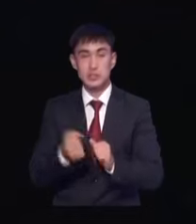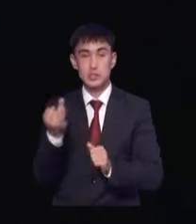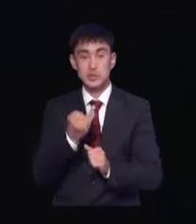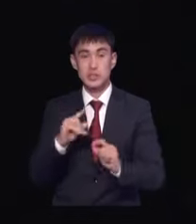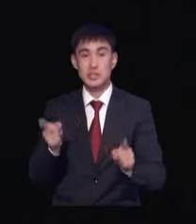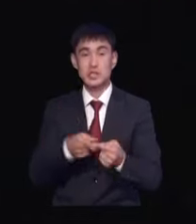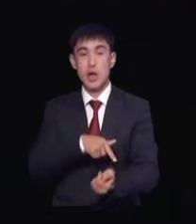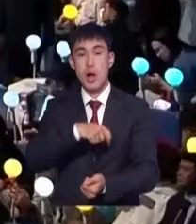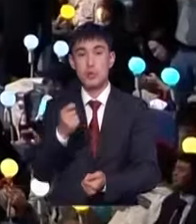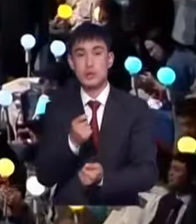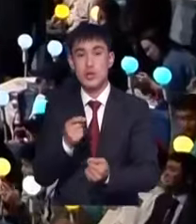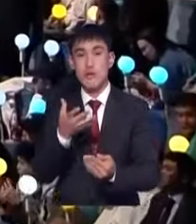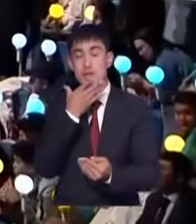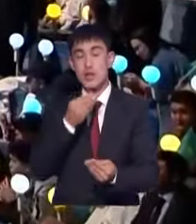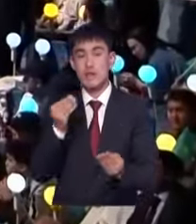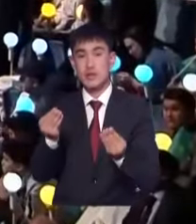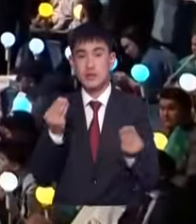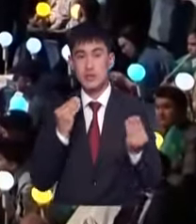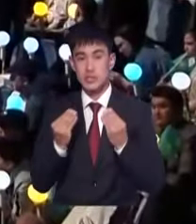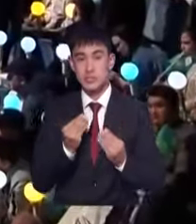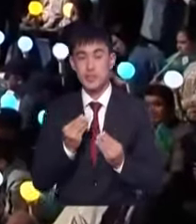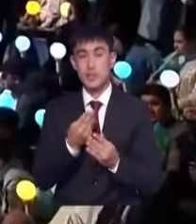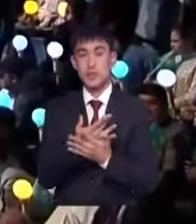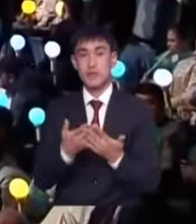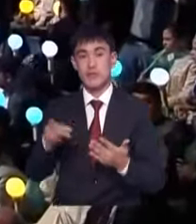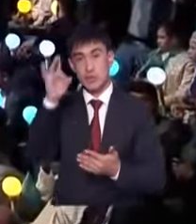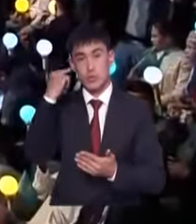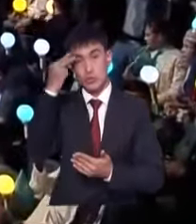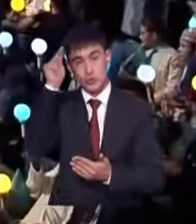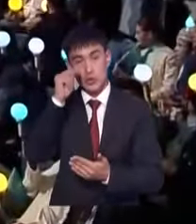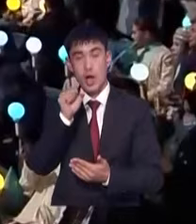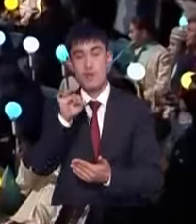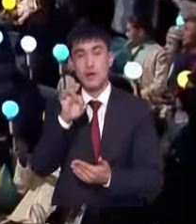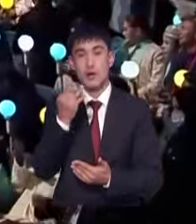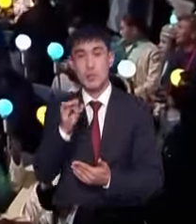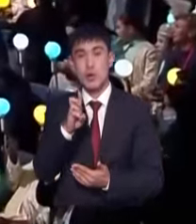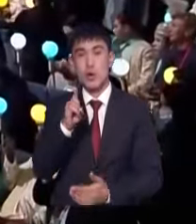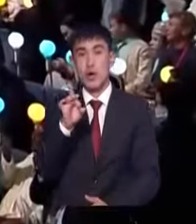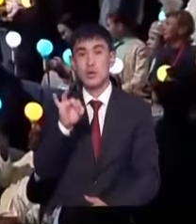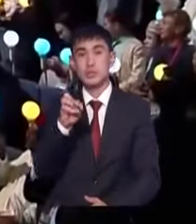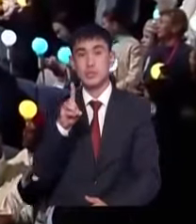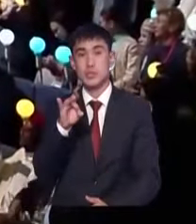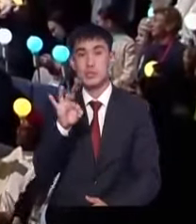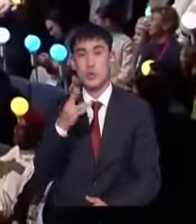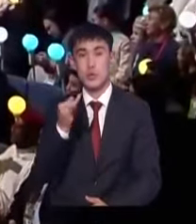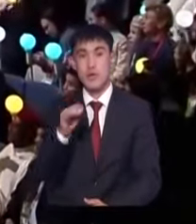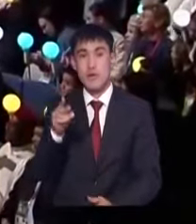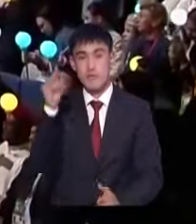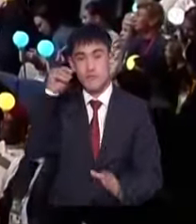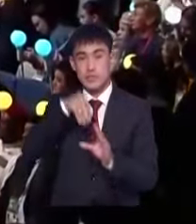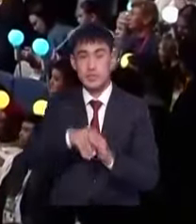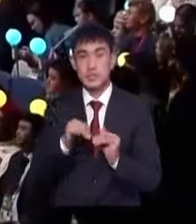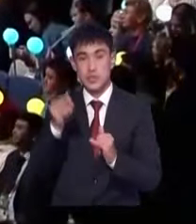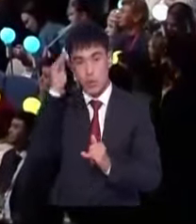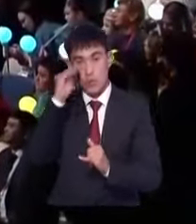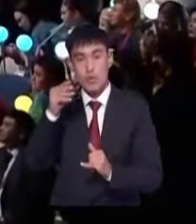и великолепные украшения. Из казахских земель вышли выдающиеся ученые, такие как Аль-Фараби и Ходжа Ахмет Яссави, которые внесли огромный вклад в развитие